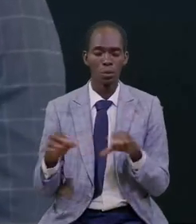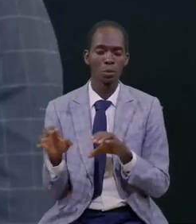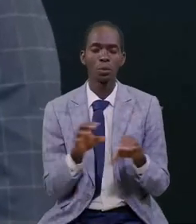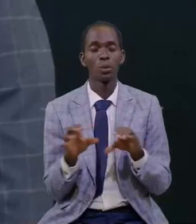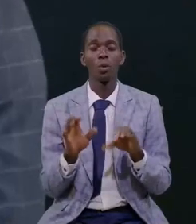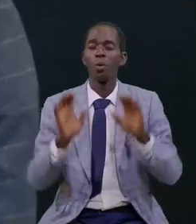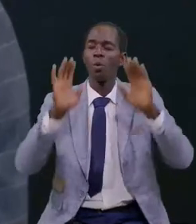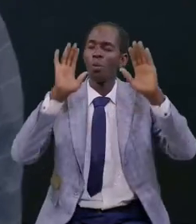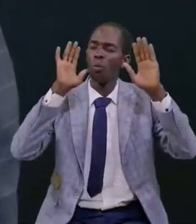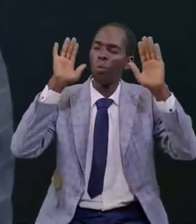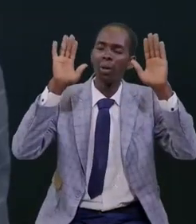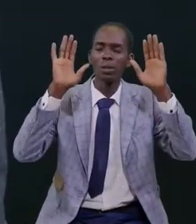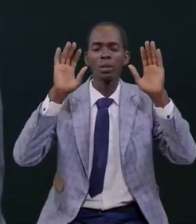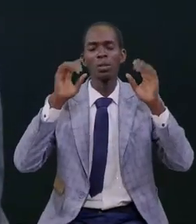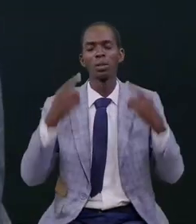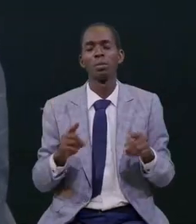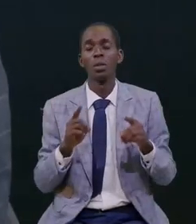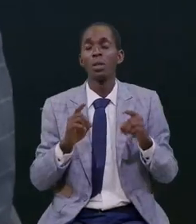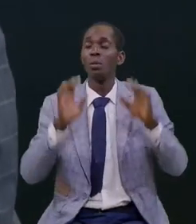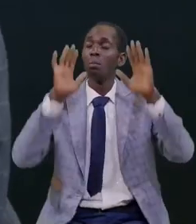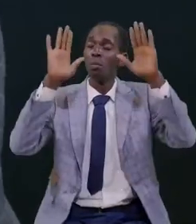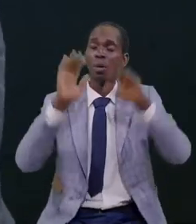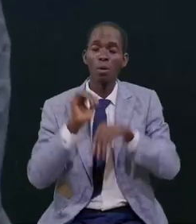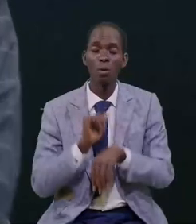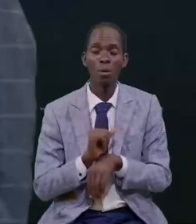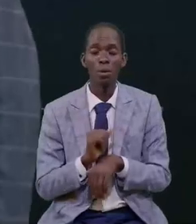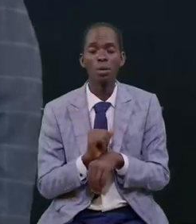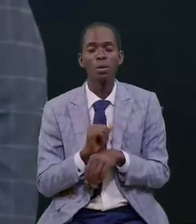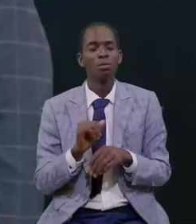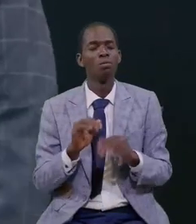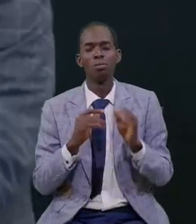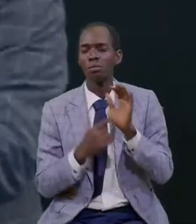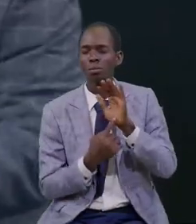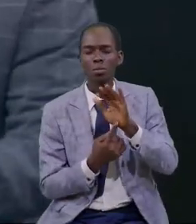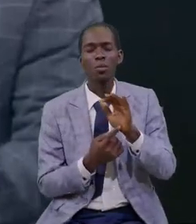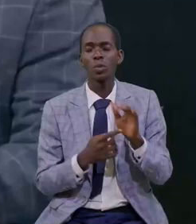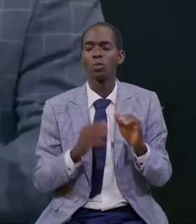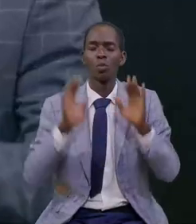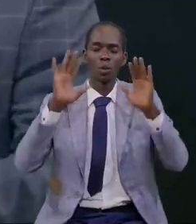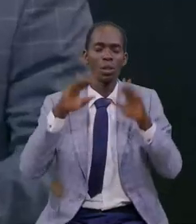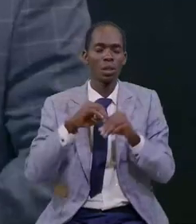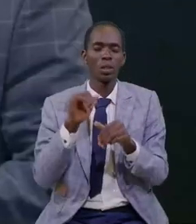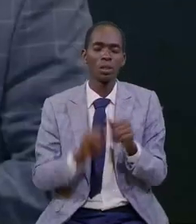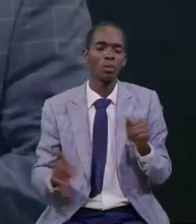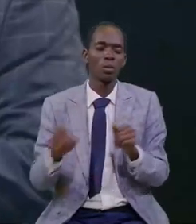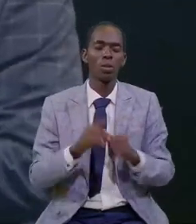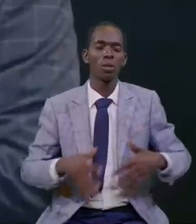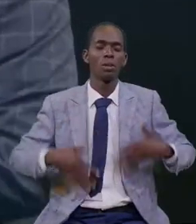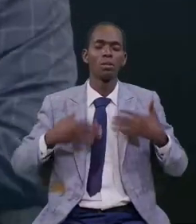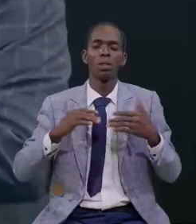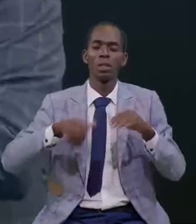des prodiges des miracles des signes dans chaque vie confirme le